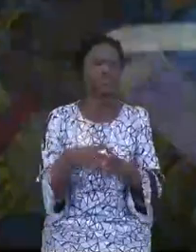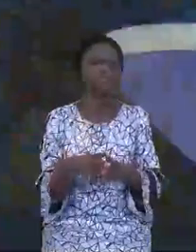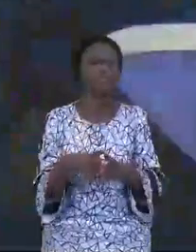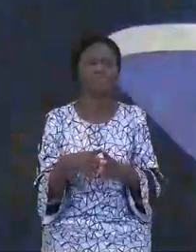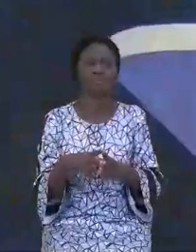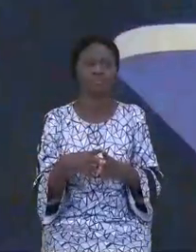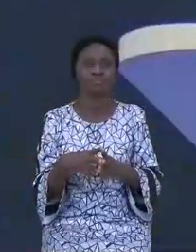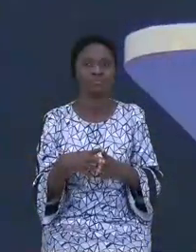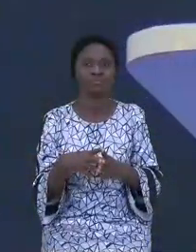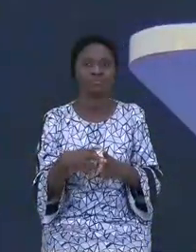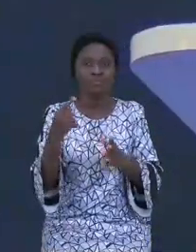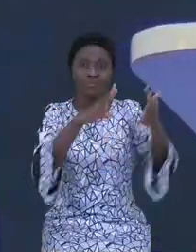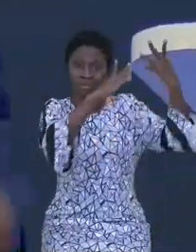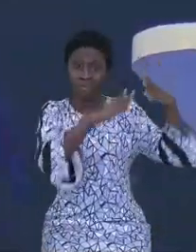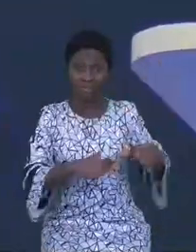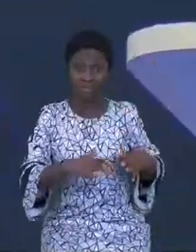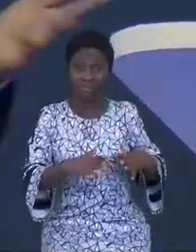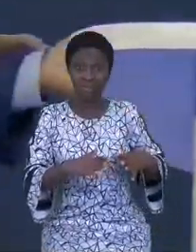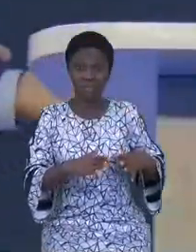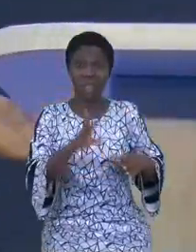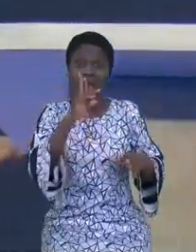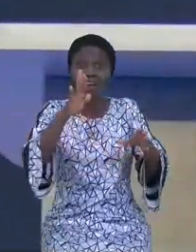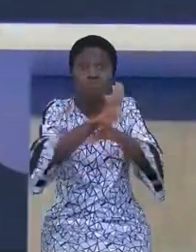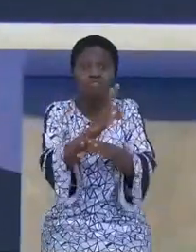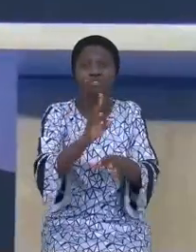Comme les rivières sont pleines d'eau.